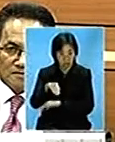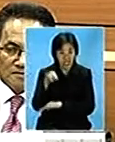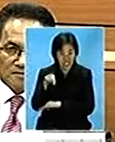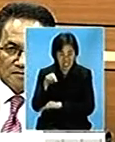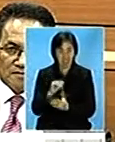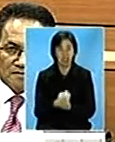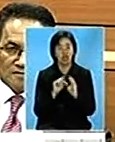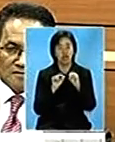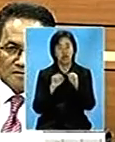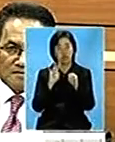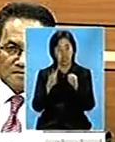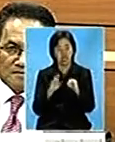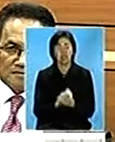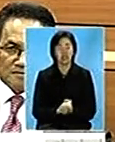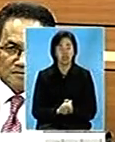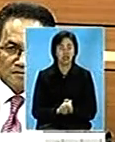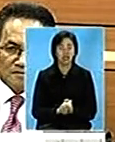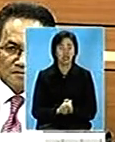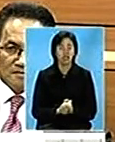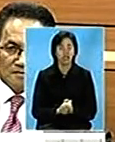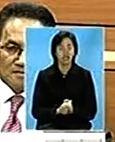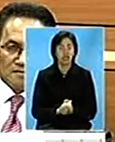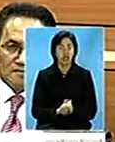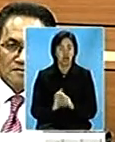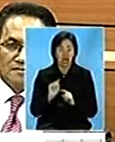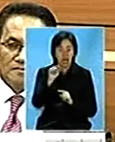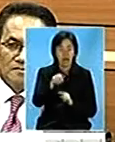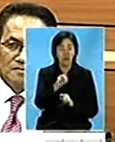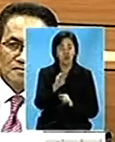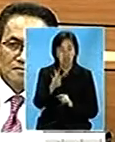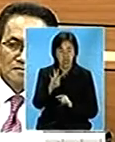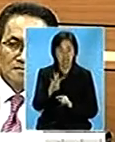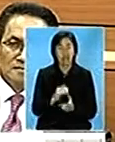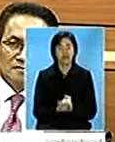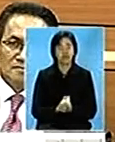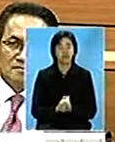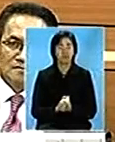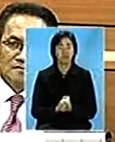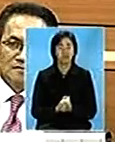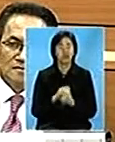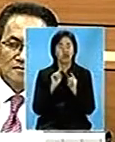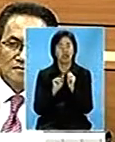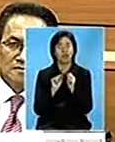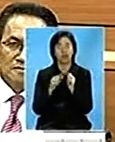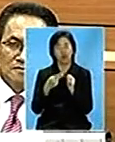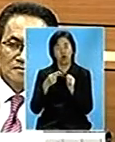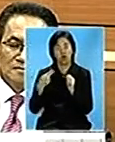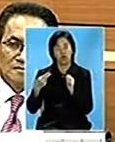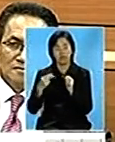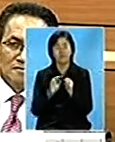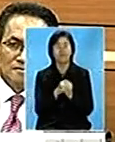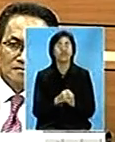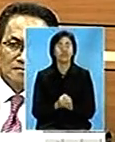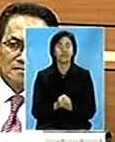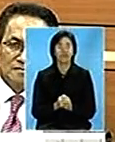ผักหนามหมู่7ตำบลหนองหางซึ่งจะข้ามไปหมู่4บ้านขวาวทนังตำบลหนองงูเหลือมอำเภอเบญจ